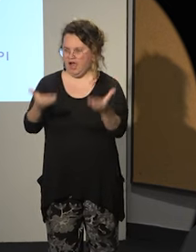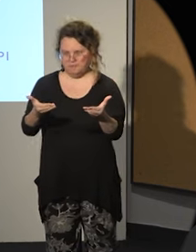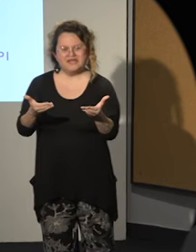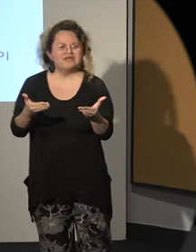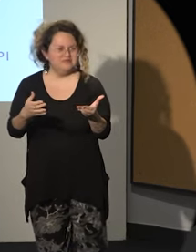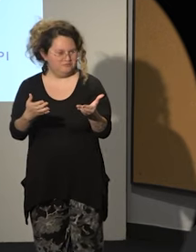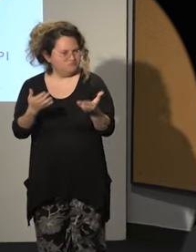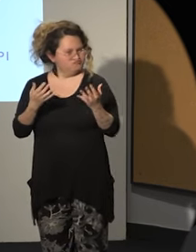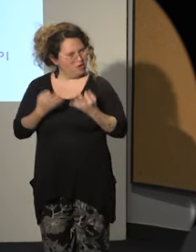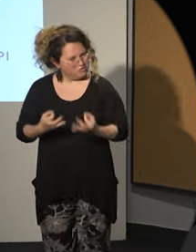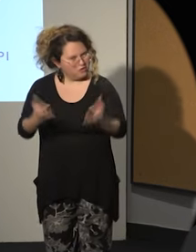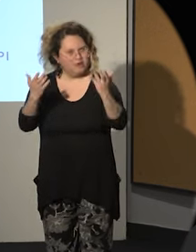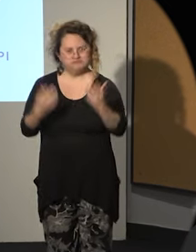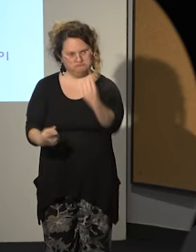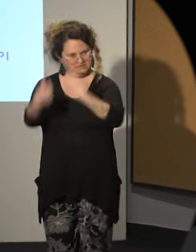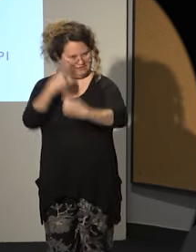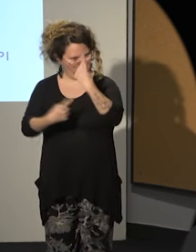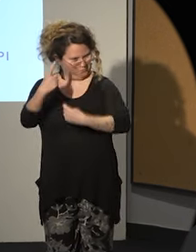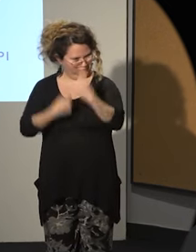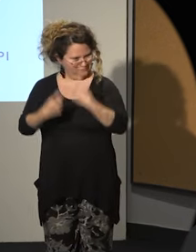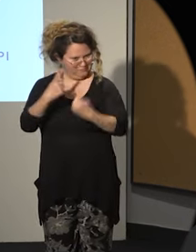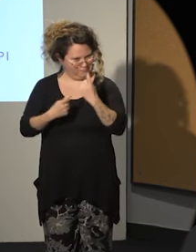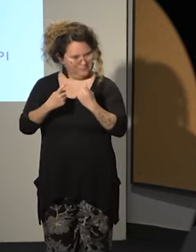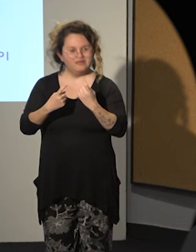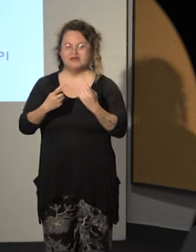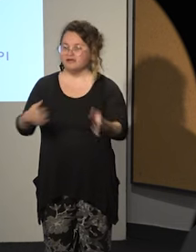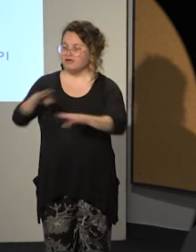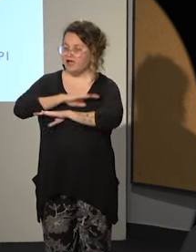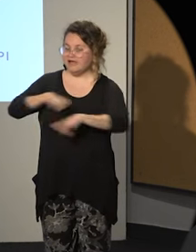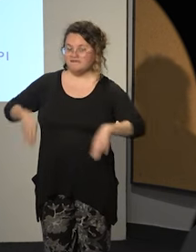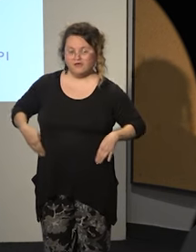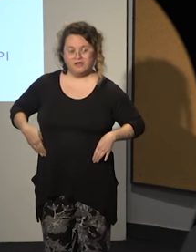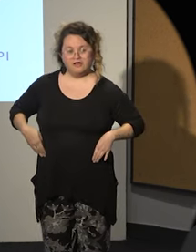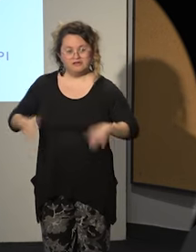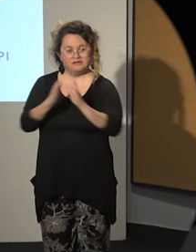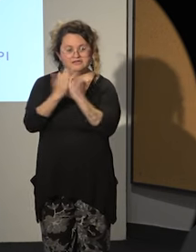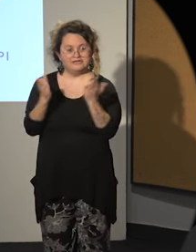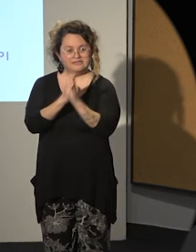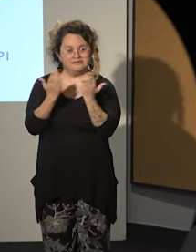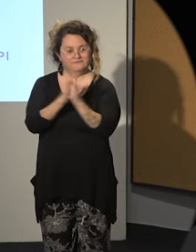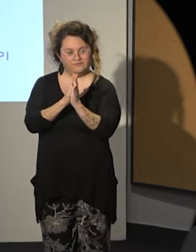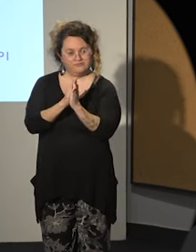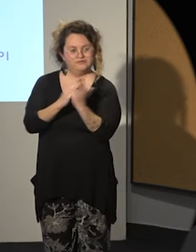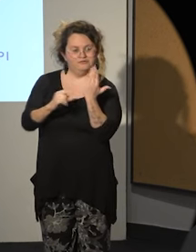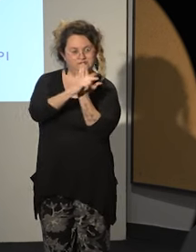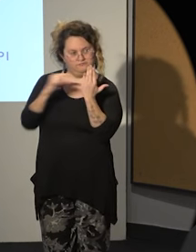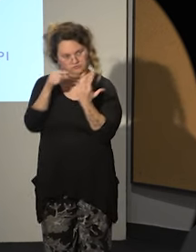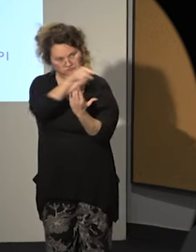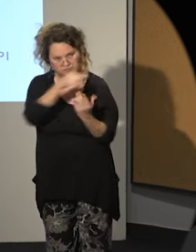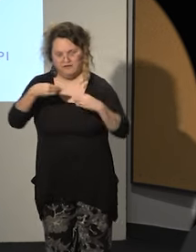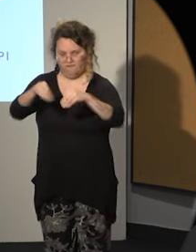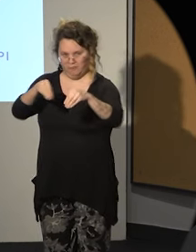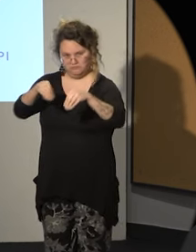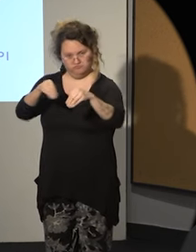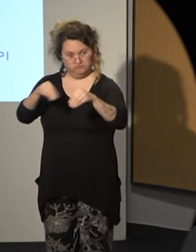les questions. Et aussi après la conférence, donc il y aura en vente donc le livre de François Hammer. Et n'hésitez pas à